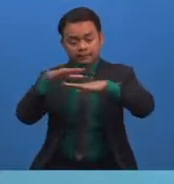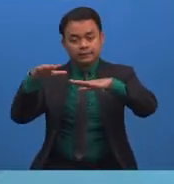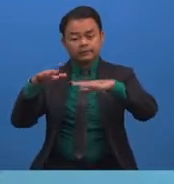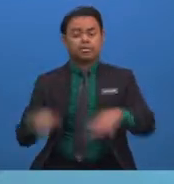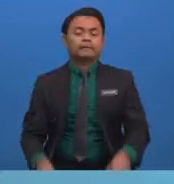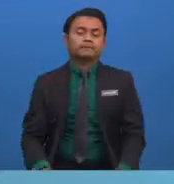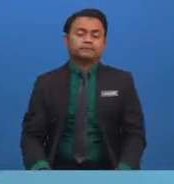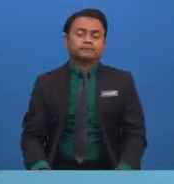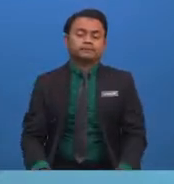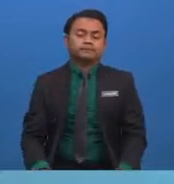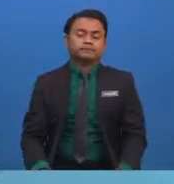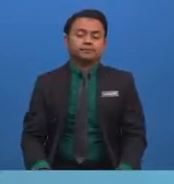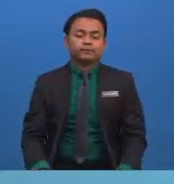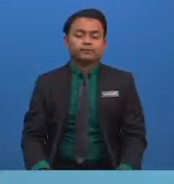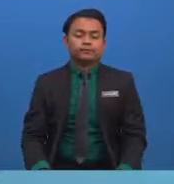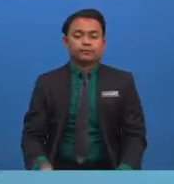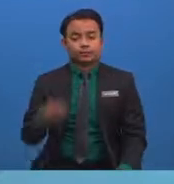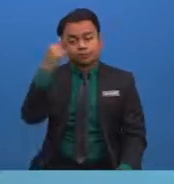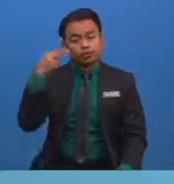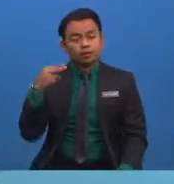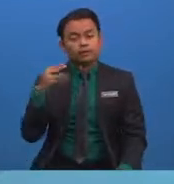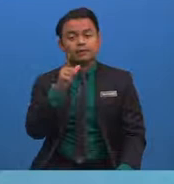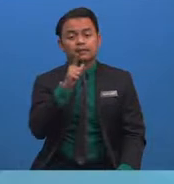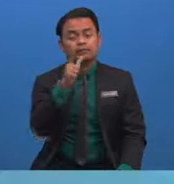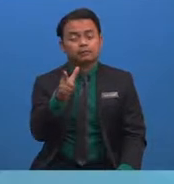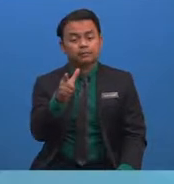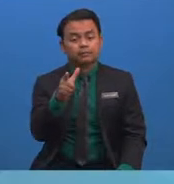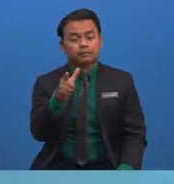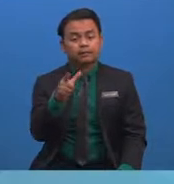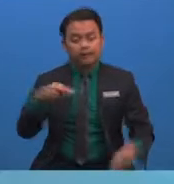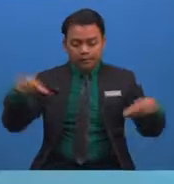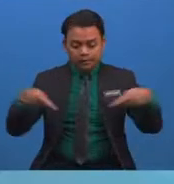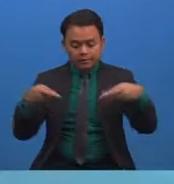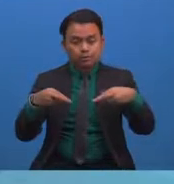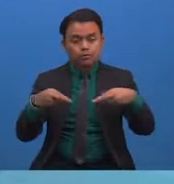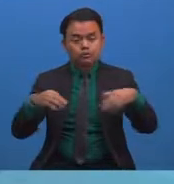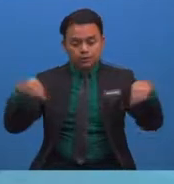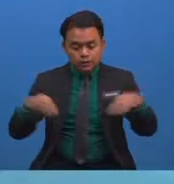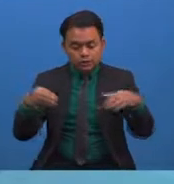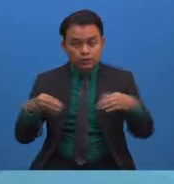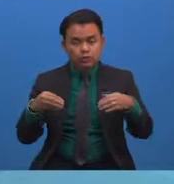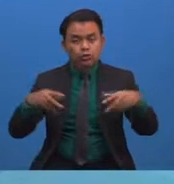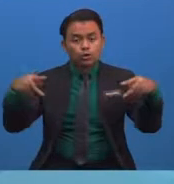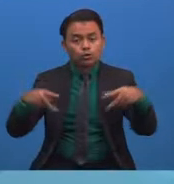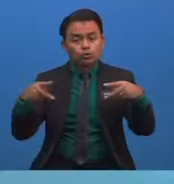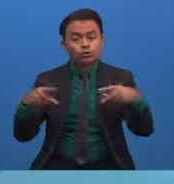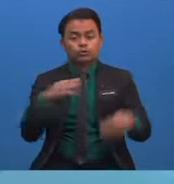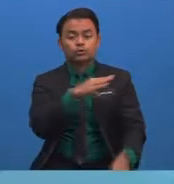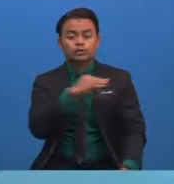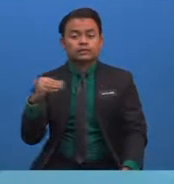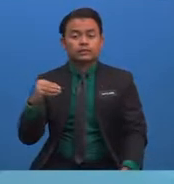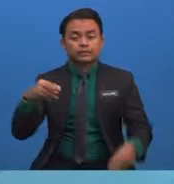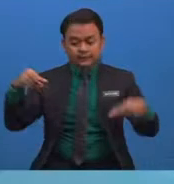Teknik memasak bagi haba lembap pula adalah merebus, mencelur, mengukus dan